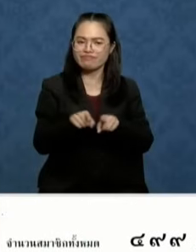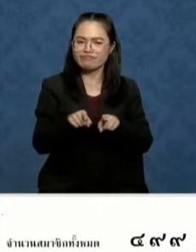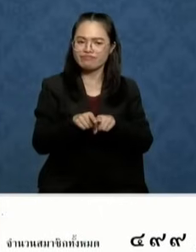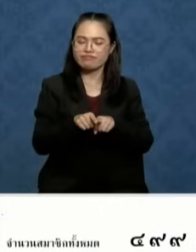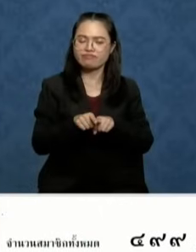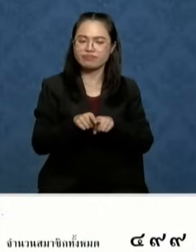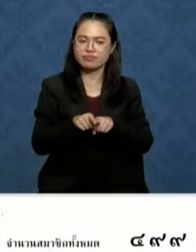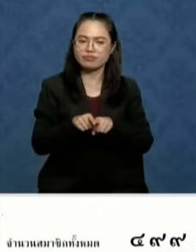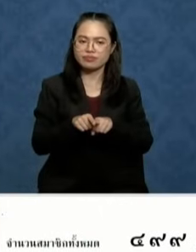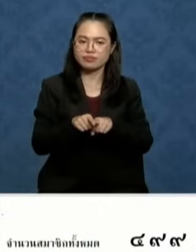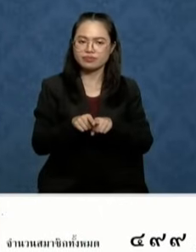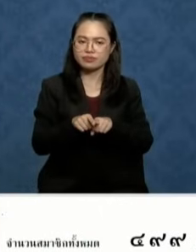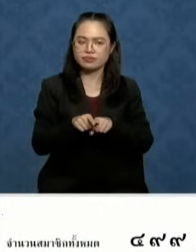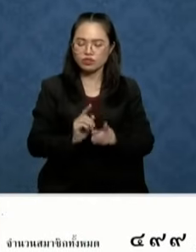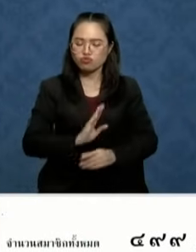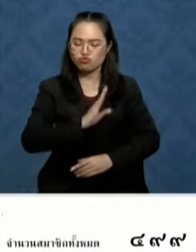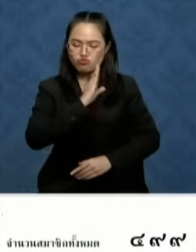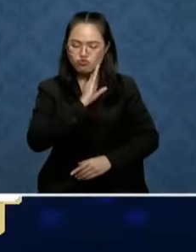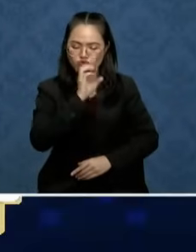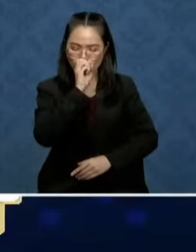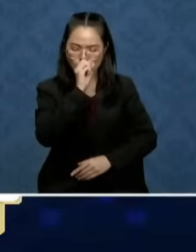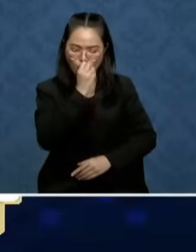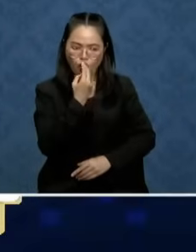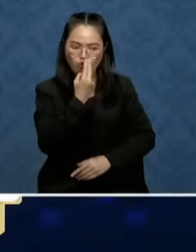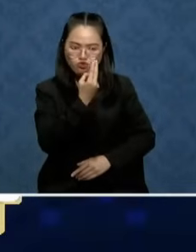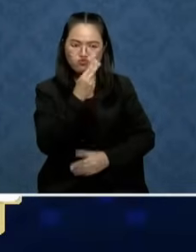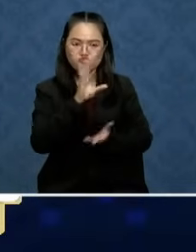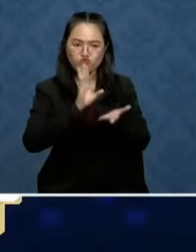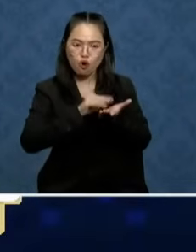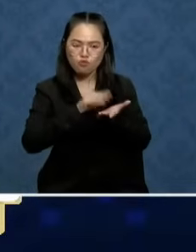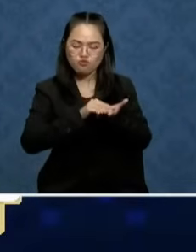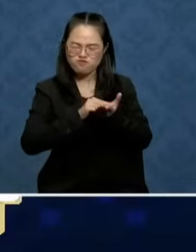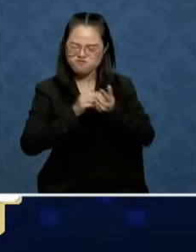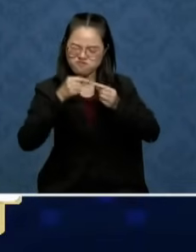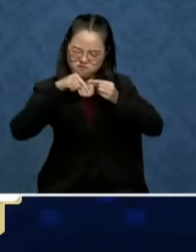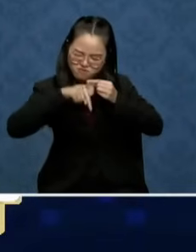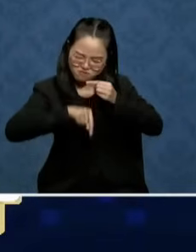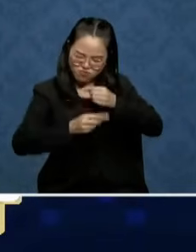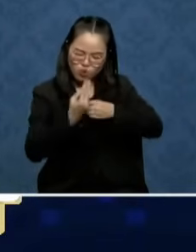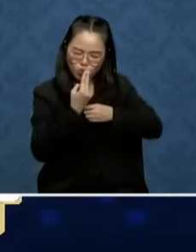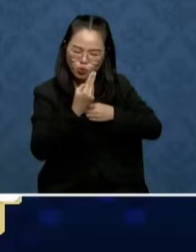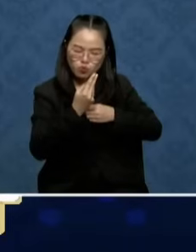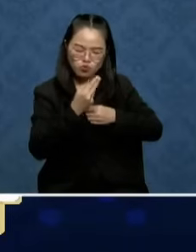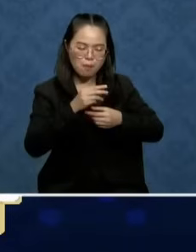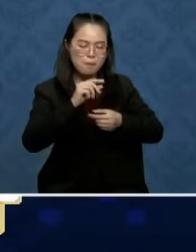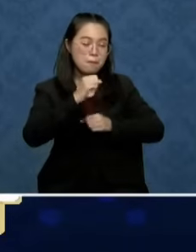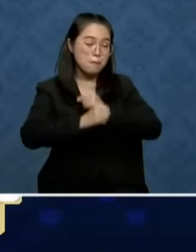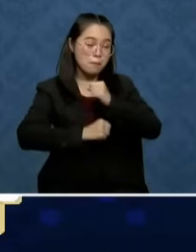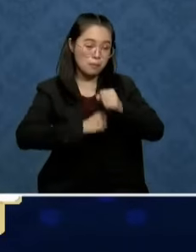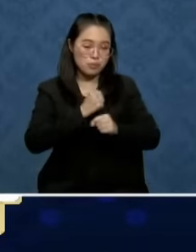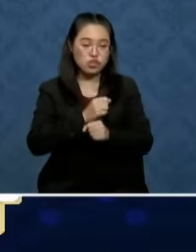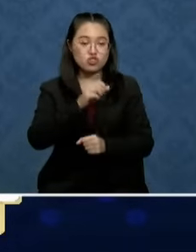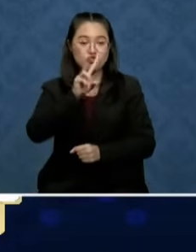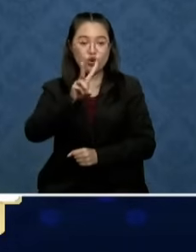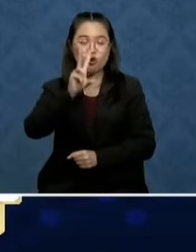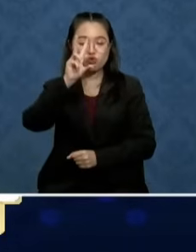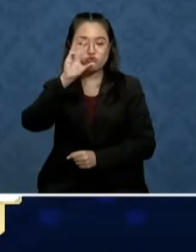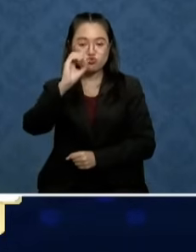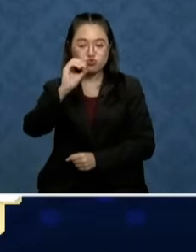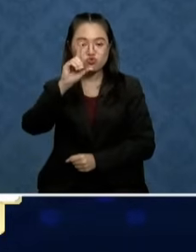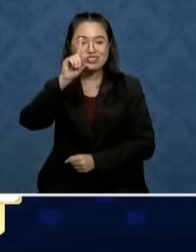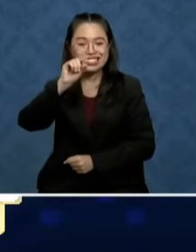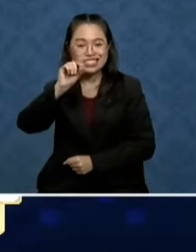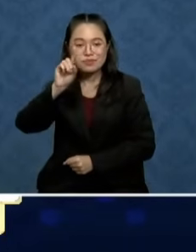ดังนั้นครับถ้าเราไปดูตัวเลขให้มันมากกว่านั้นนะในปี2021เป็นต้นมานะครับมี